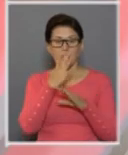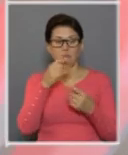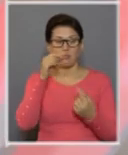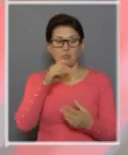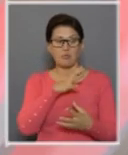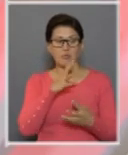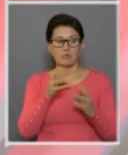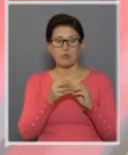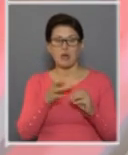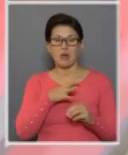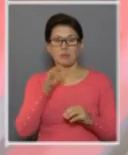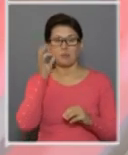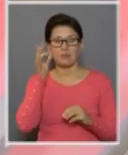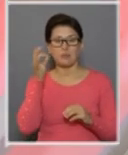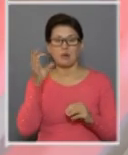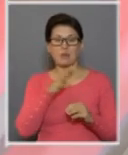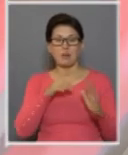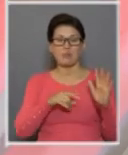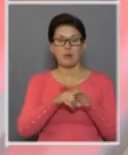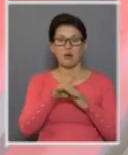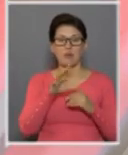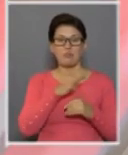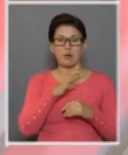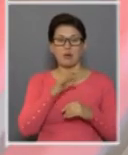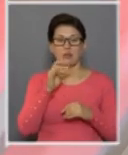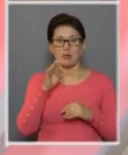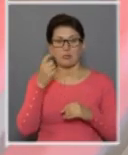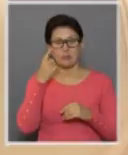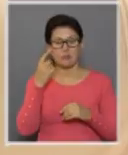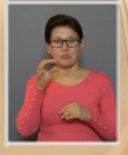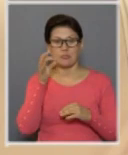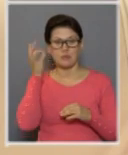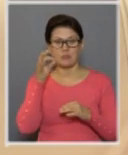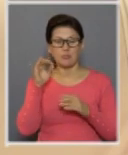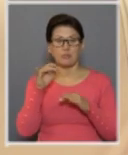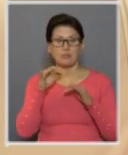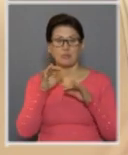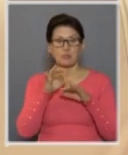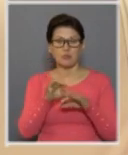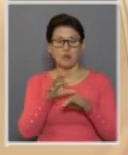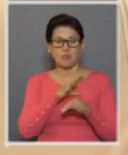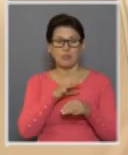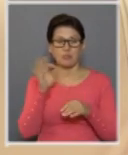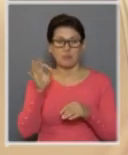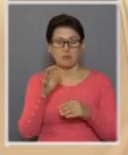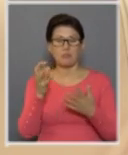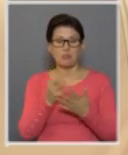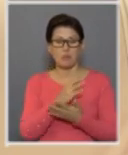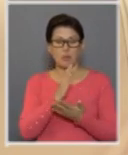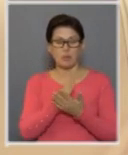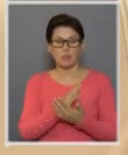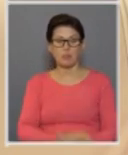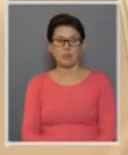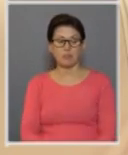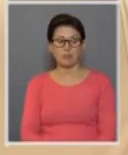келді? Мысыққа енді басында Асан Әләғай байқап, сен мысықты жасайсың деген болатын. Сонымен сразу алып кеттік.